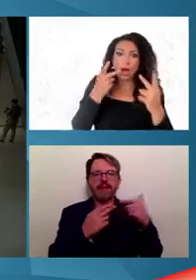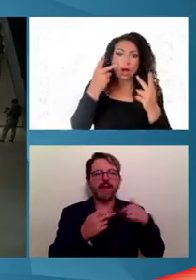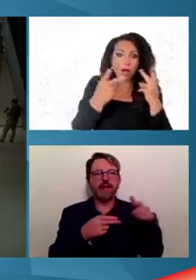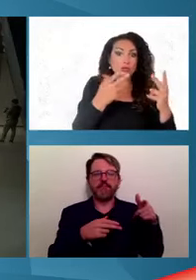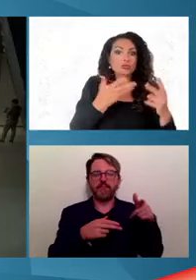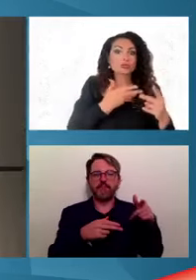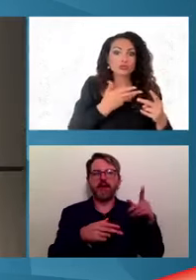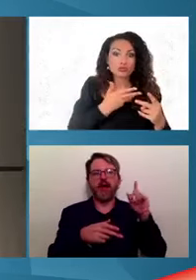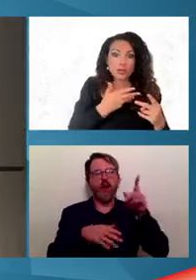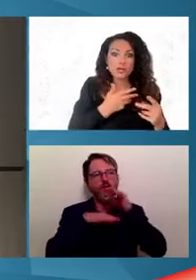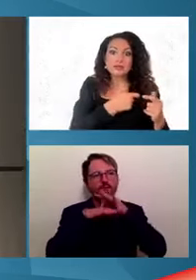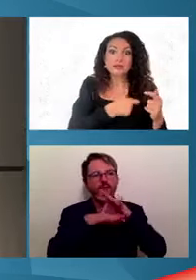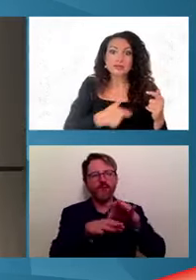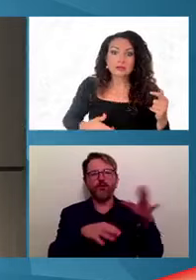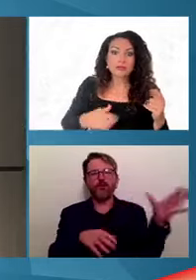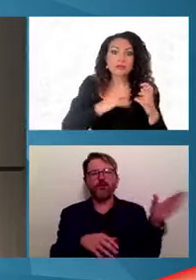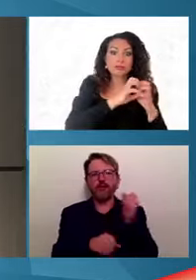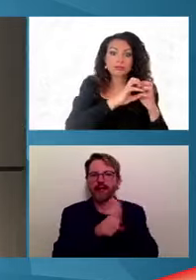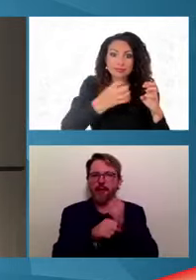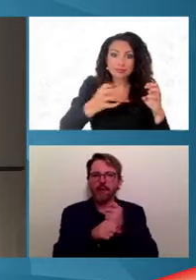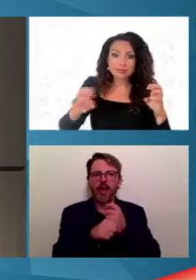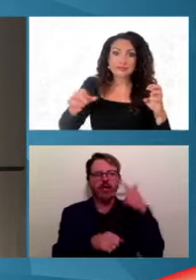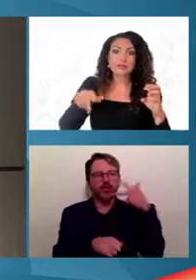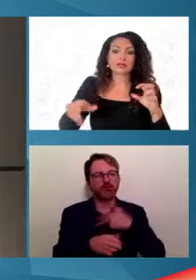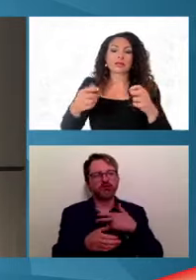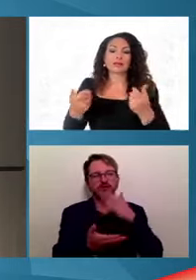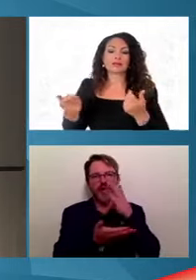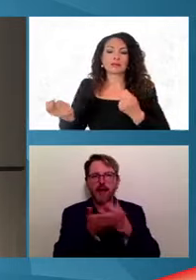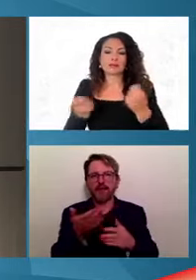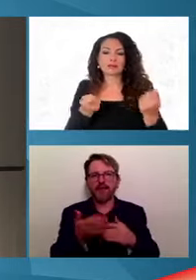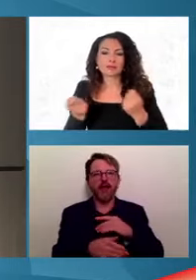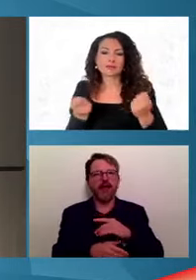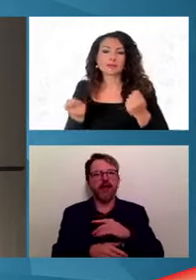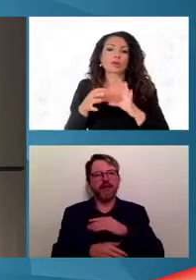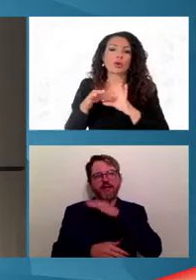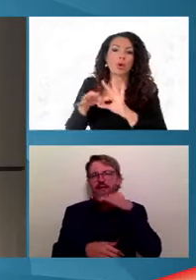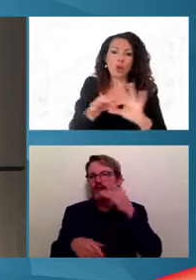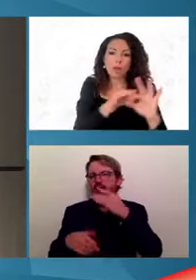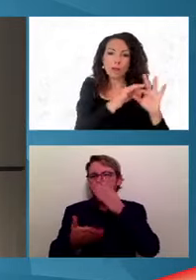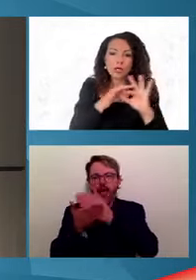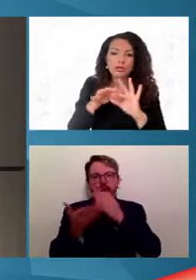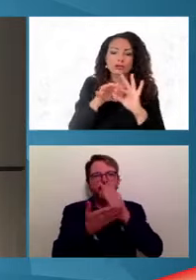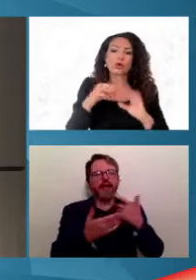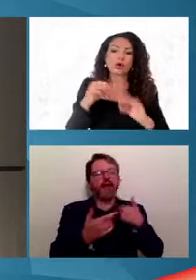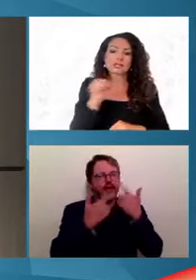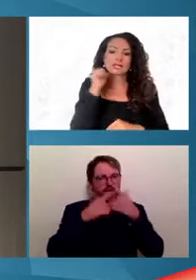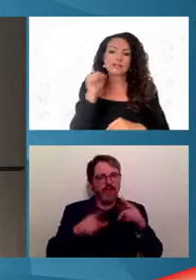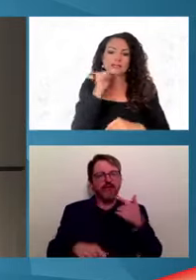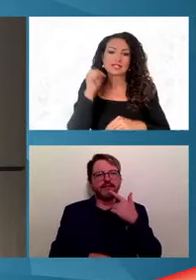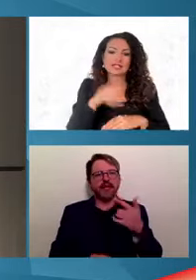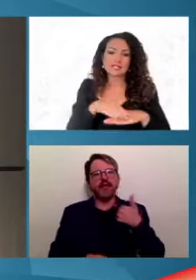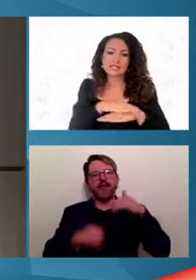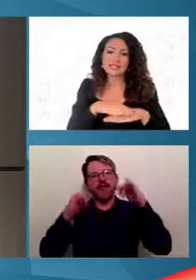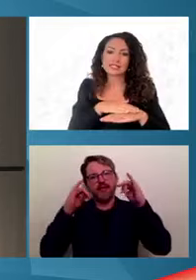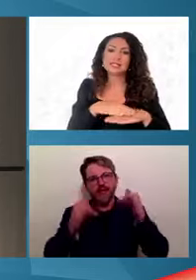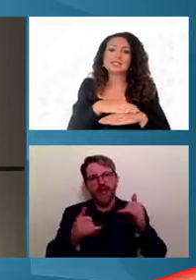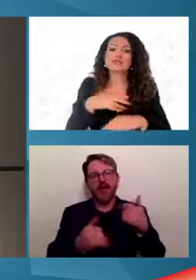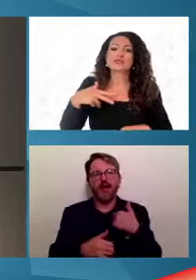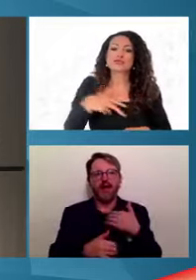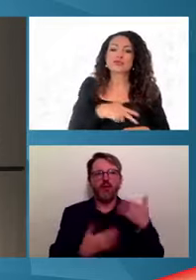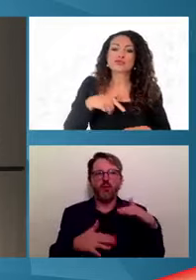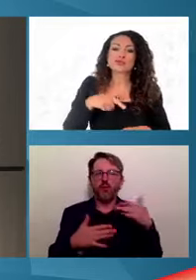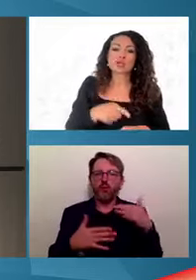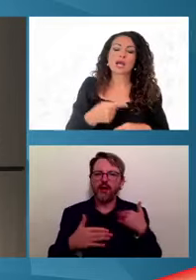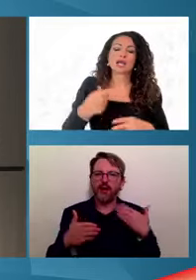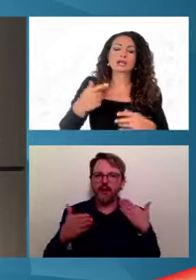die Mitarbeiter in der Sozialabteilung und in allen anderen Abteilungen, dann darf ich sagen, ja, wir sind an Grenzen gestoßen.